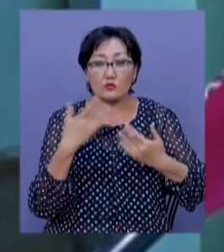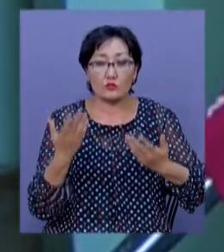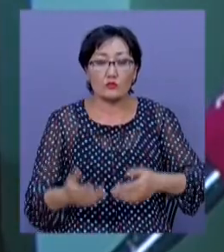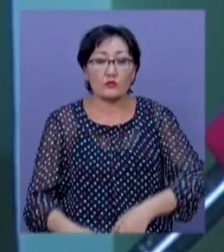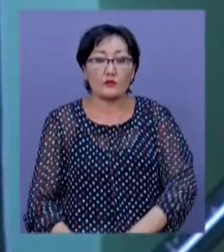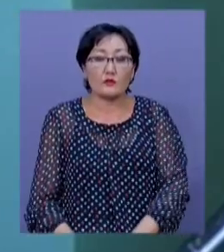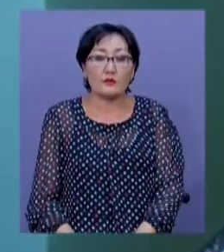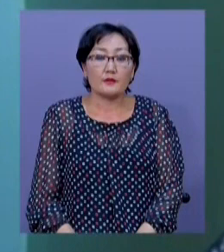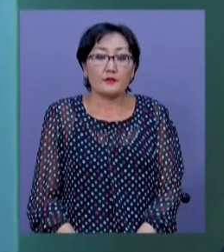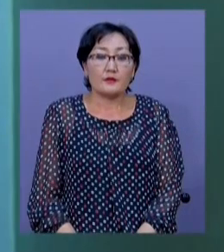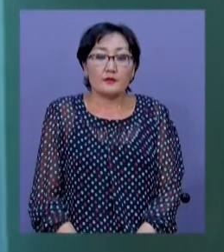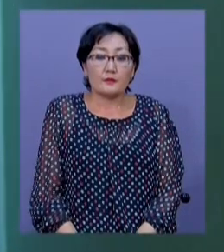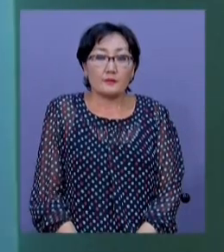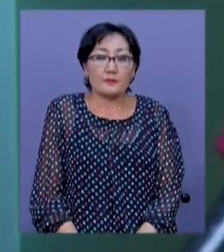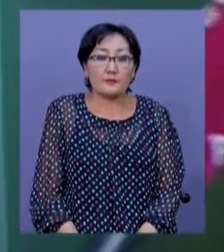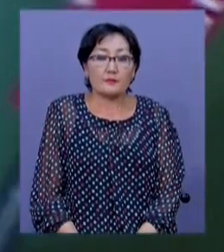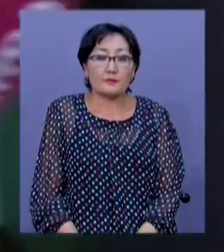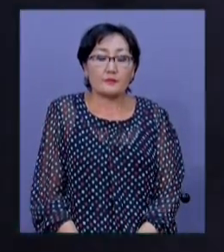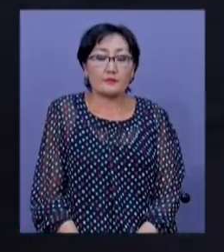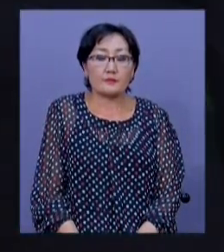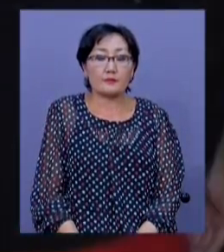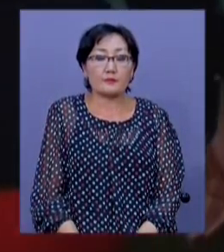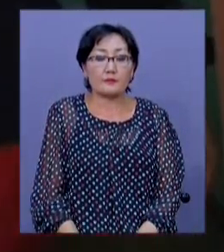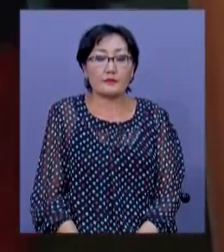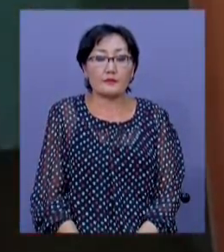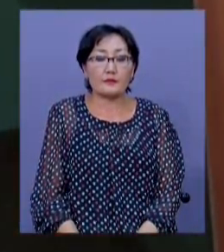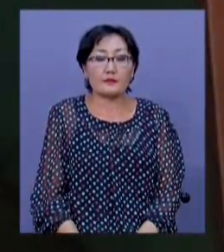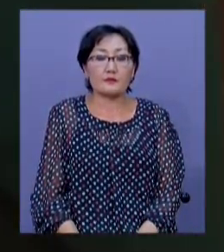же дырка стоит. Почему вы ее нам не показываете? Господи, смотрите.